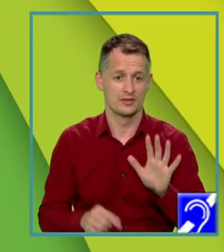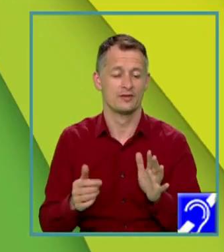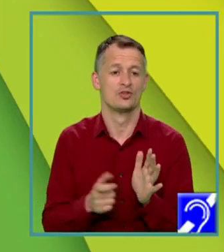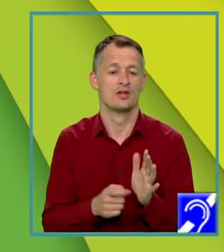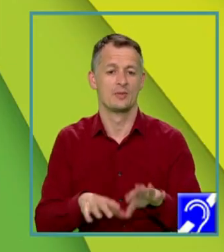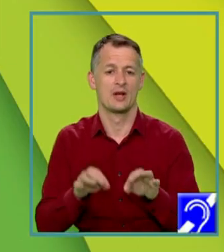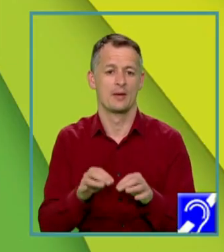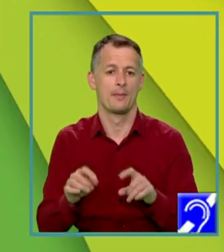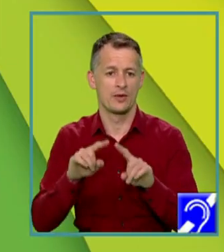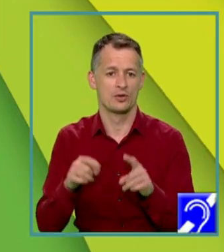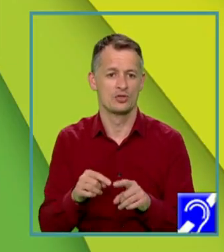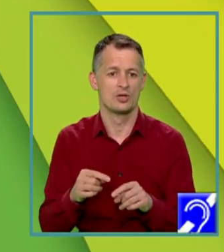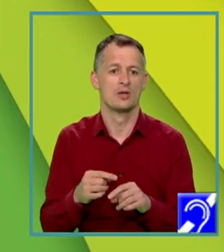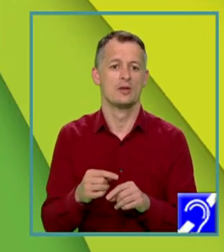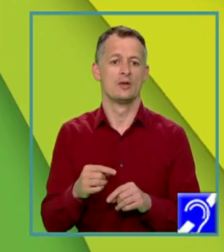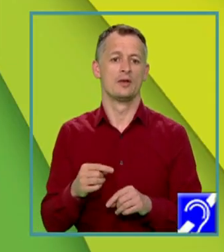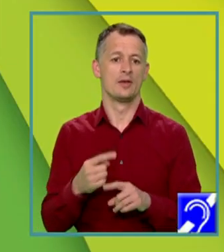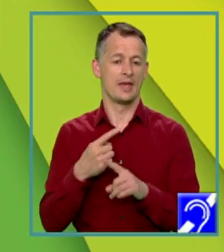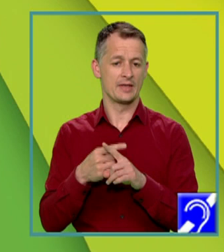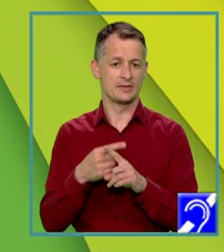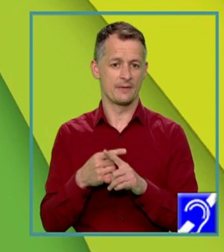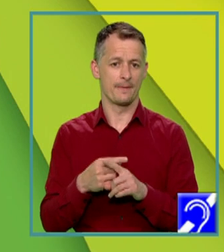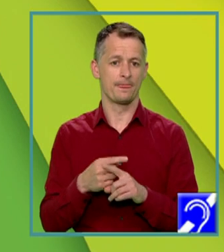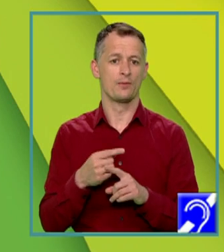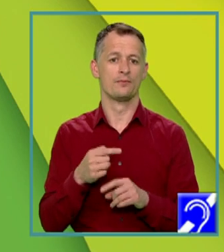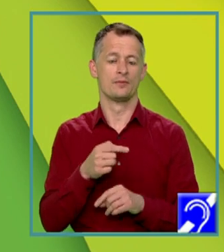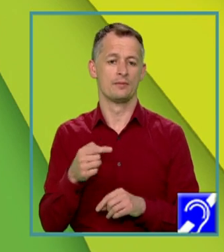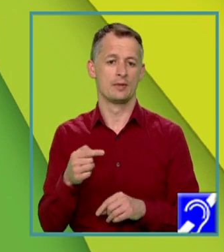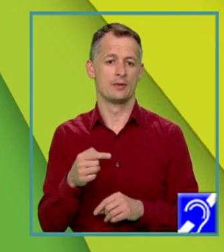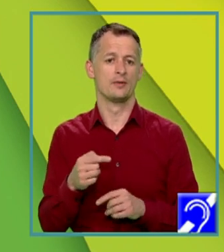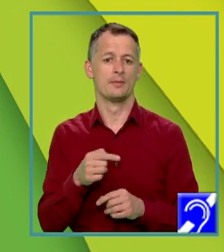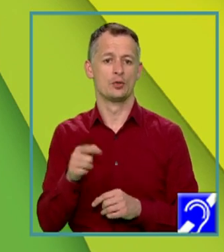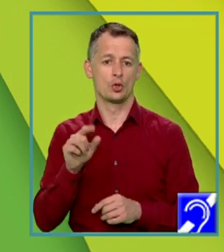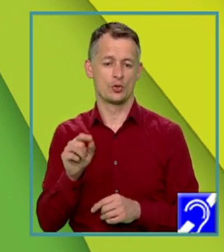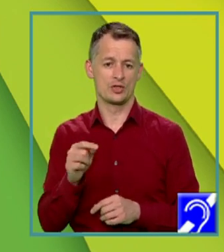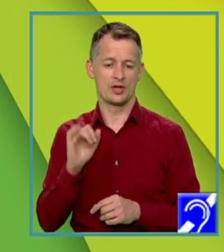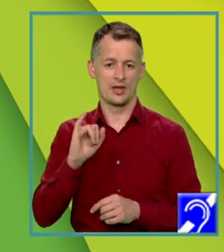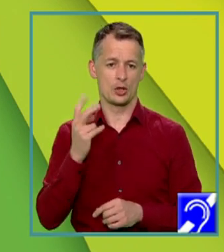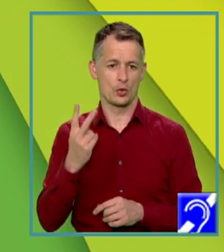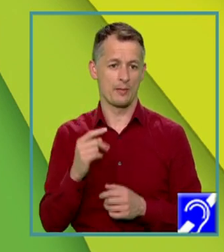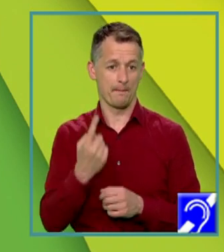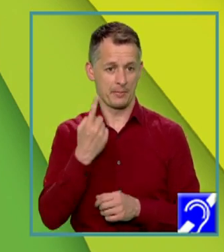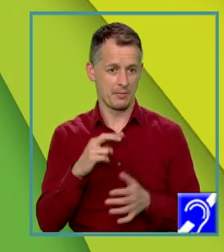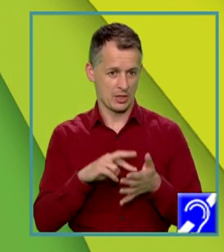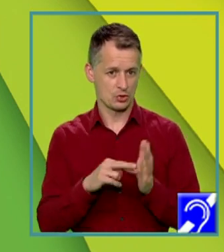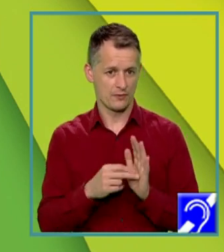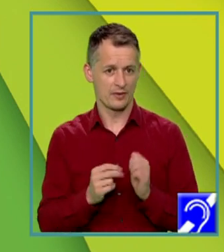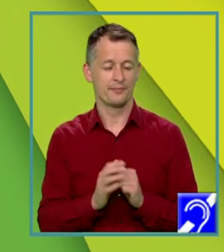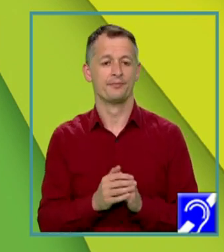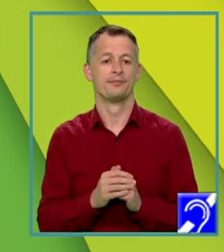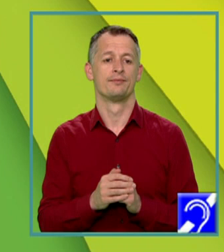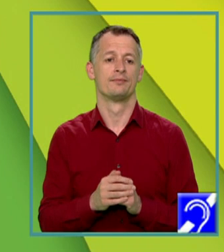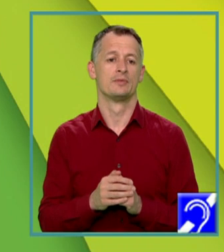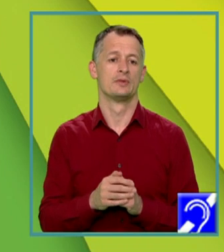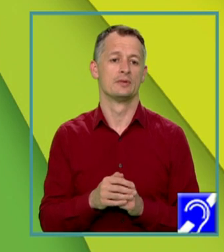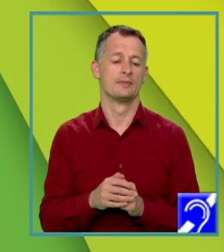pentru care bem mulți cu x egal cu minus 22 prima metodă de rezolvare determinantul matricei b